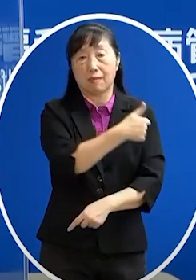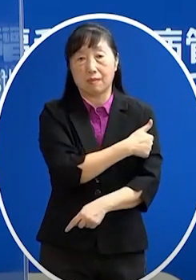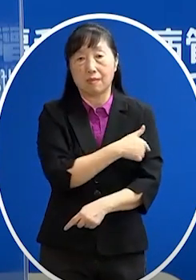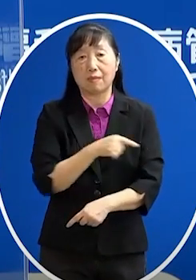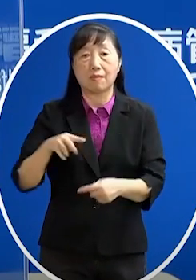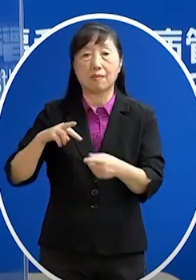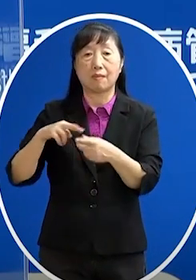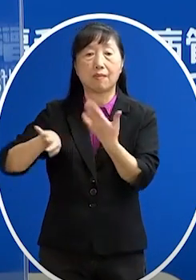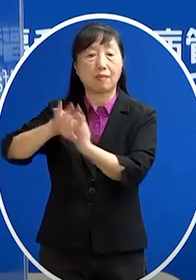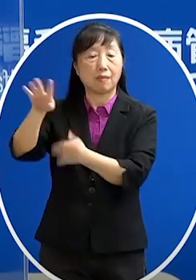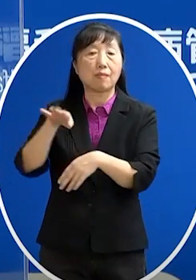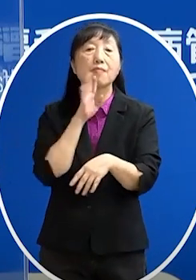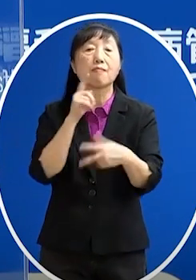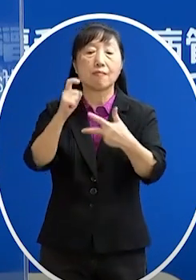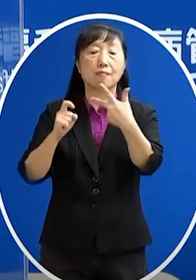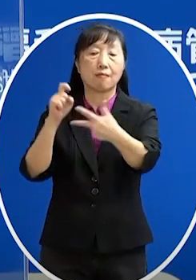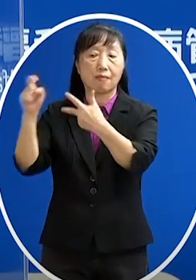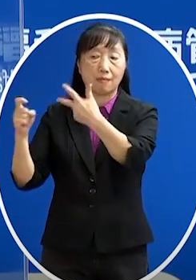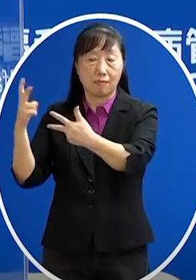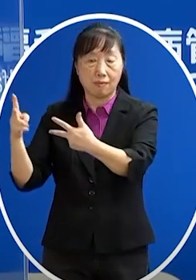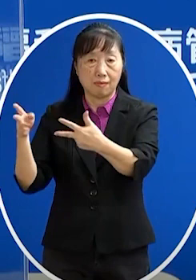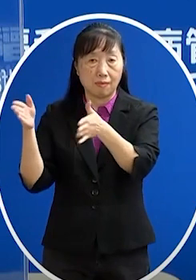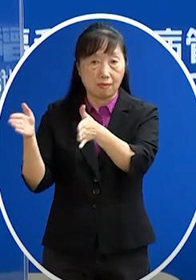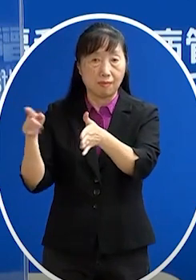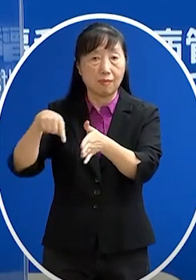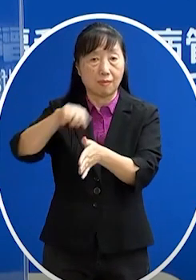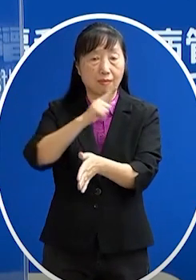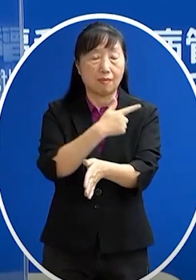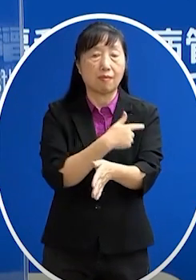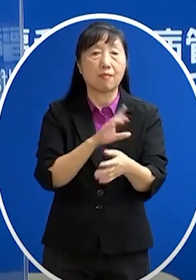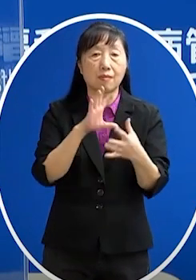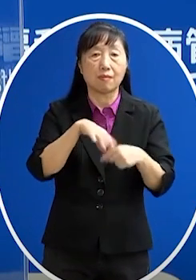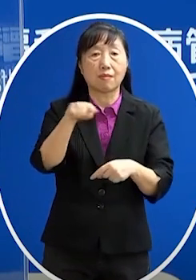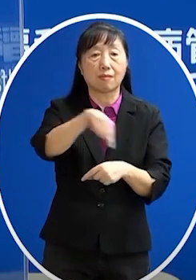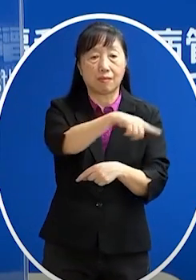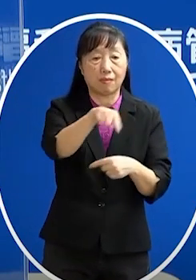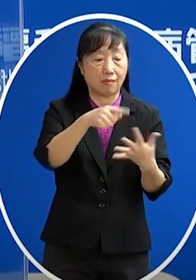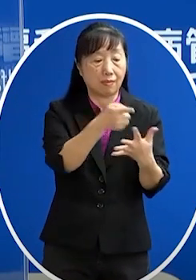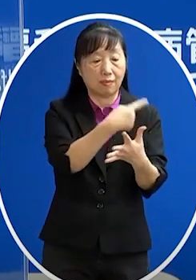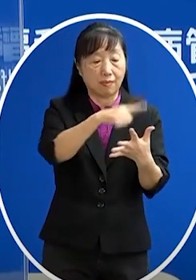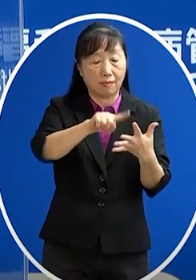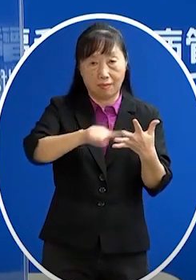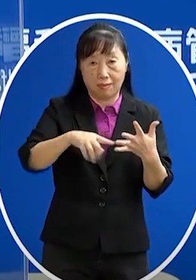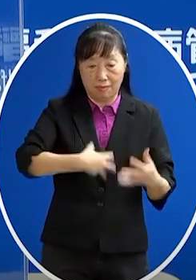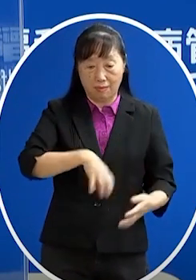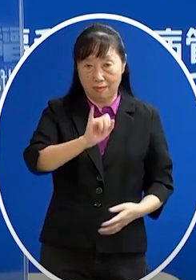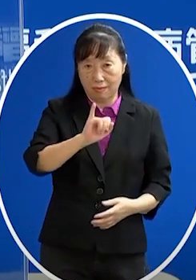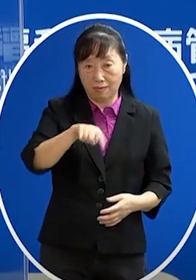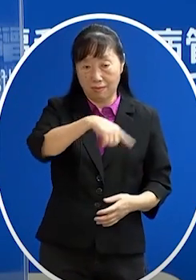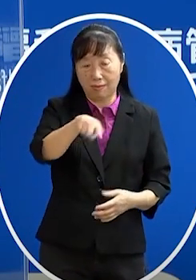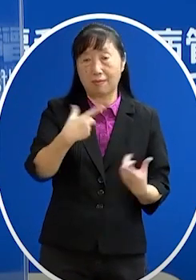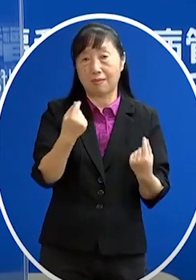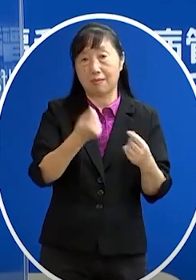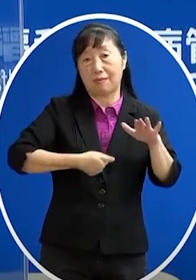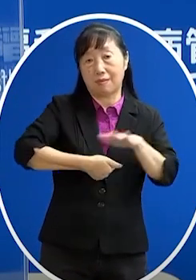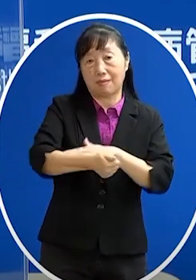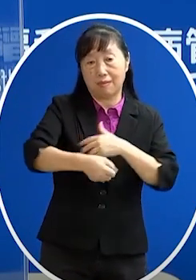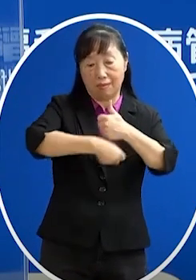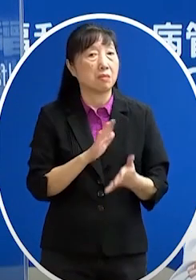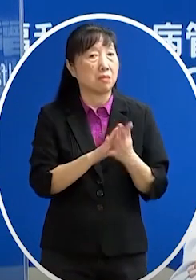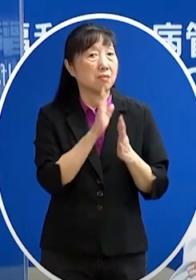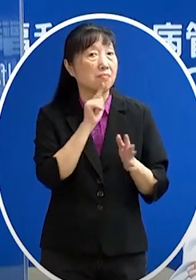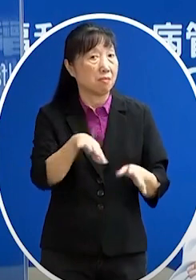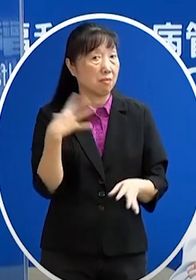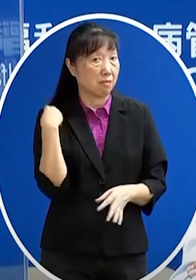早一点，哈，那但是也要进到我们的预约平台里面来登记。好，那才能够哈，能够预约得